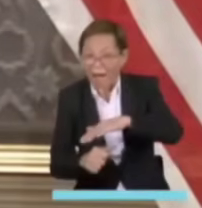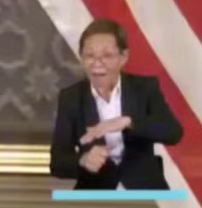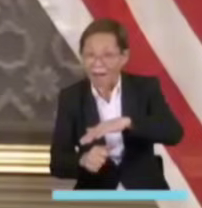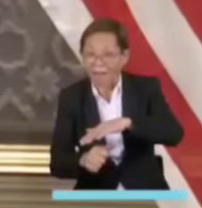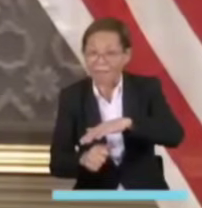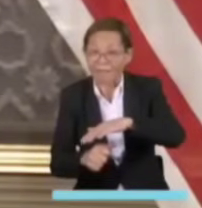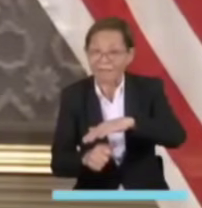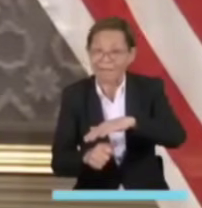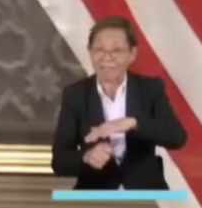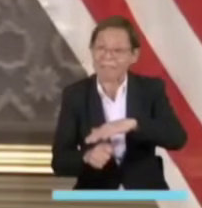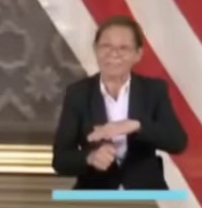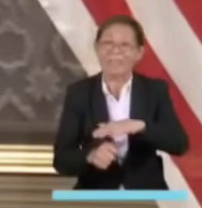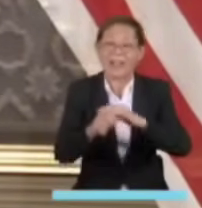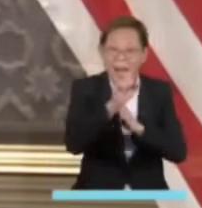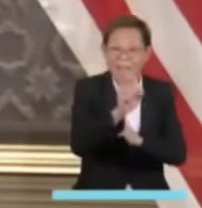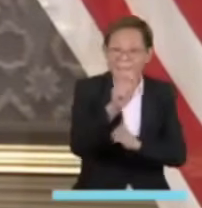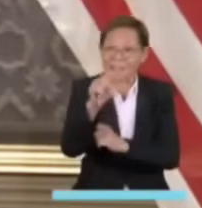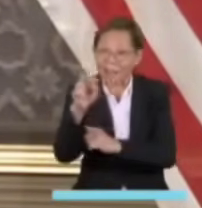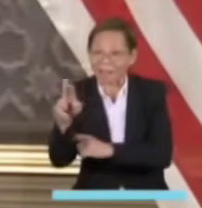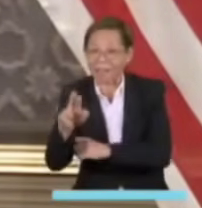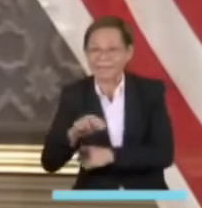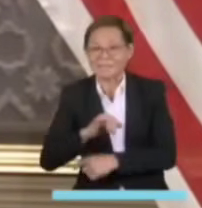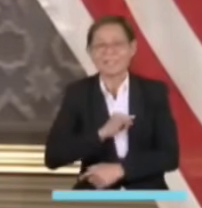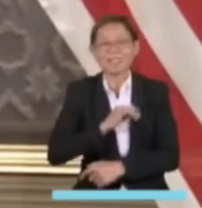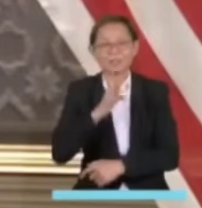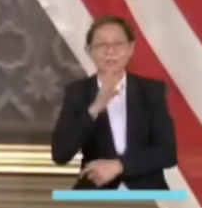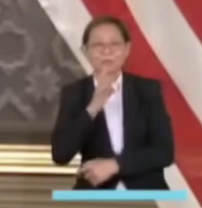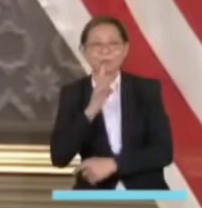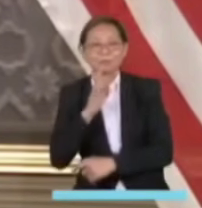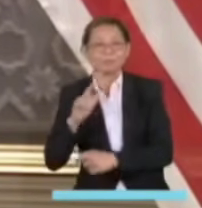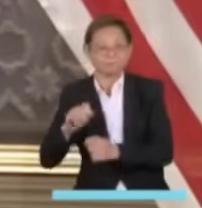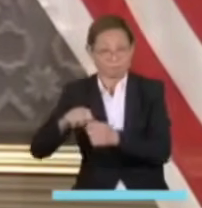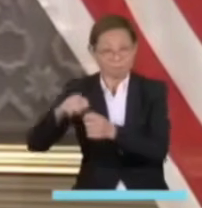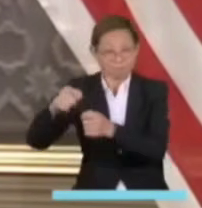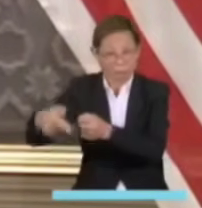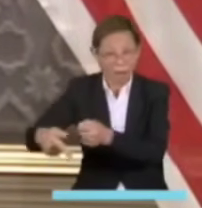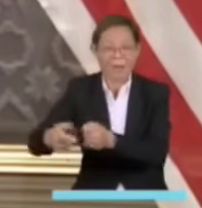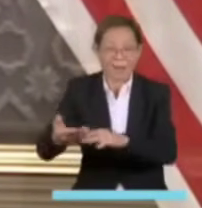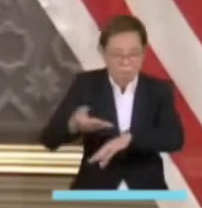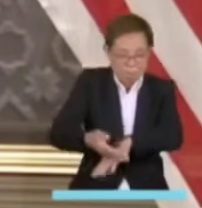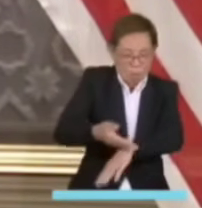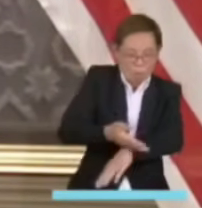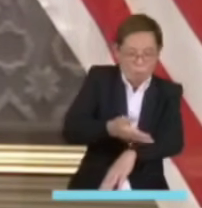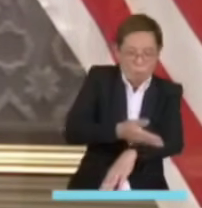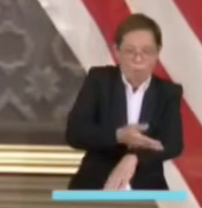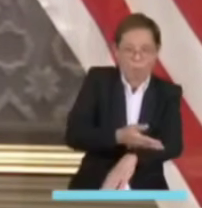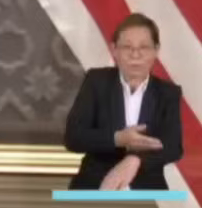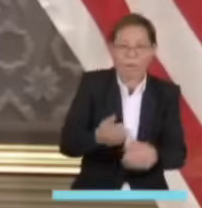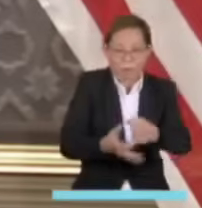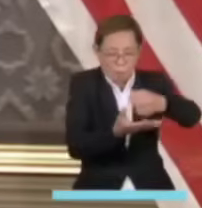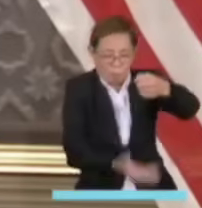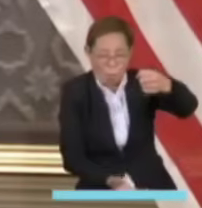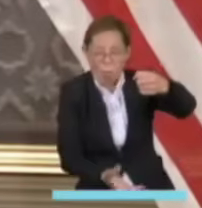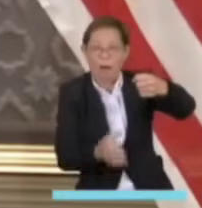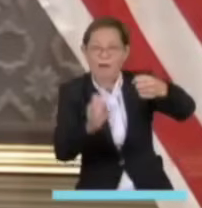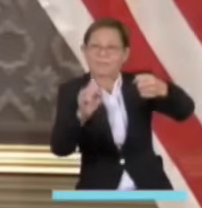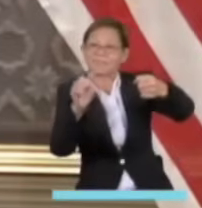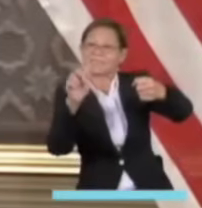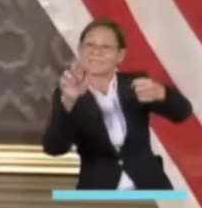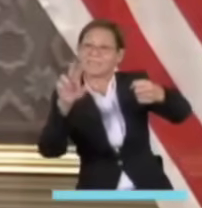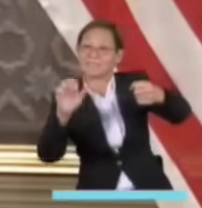SARA. Saya sentuh SARA dulu, ya, yang akan ditambah baik. Peruntukan SARA,